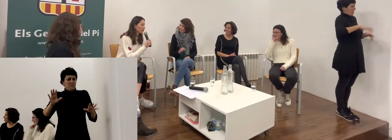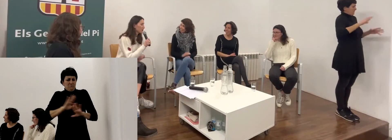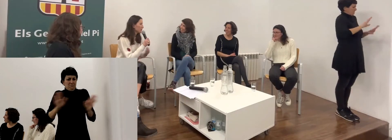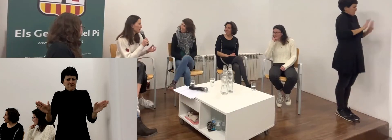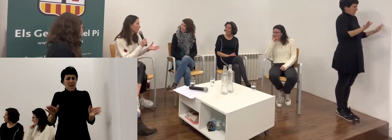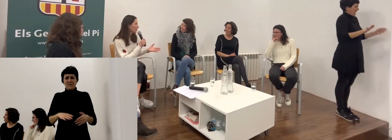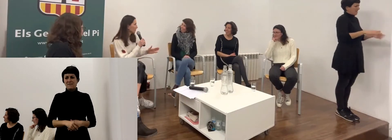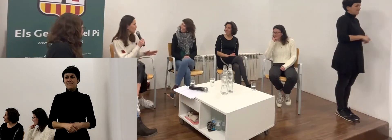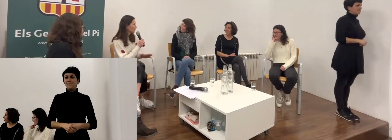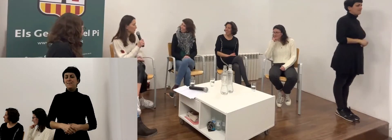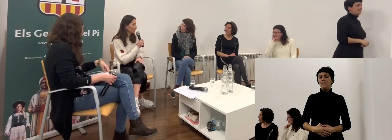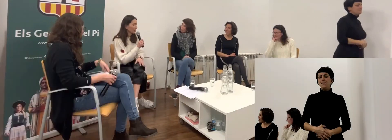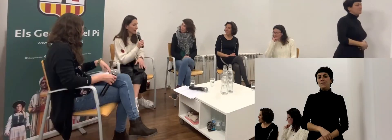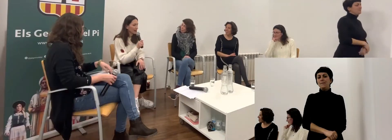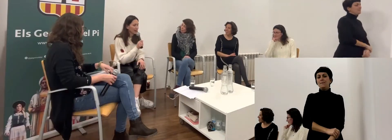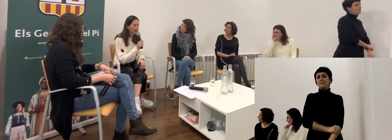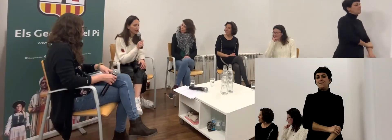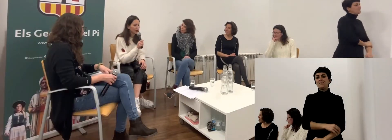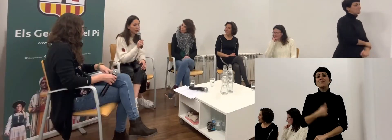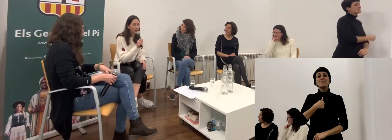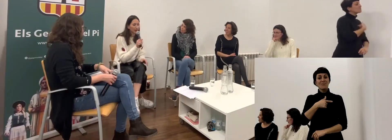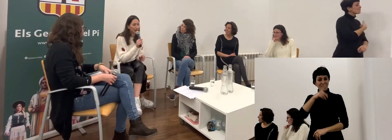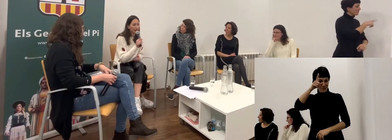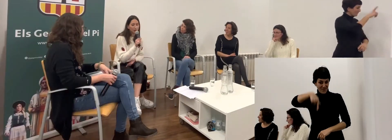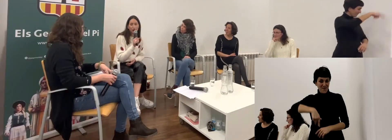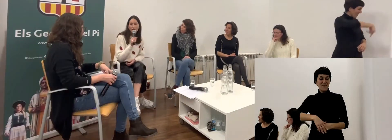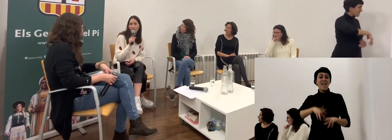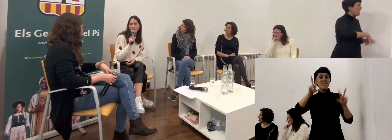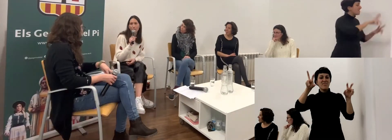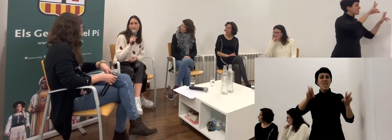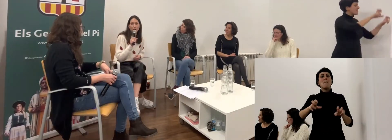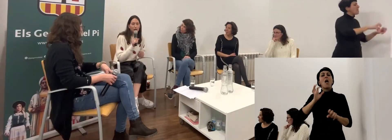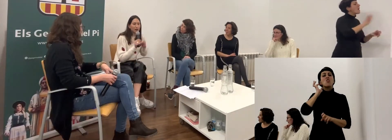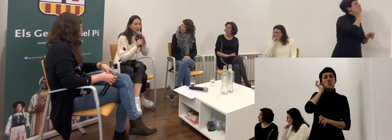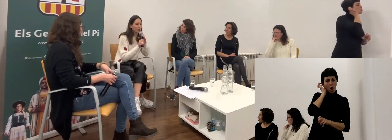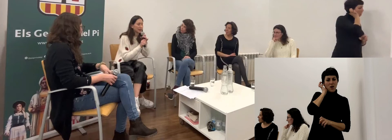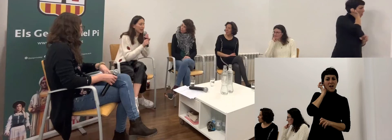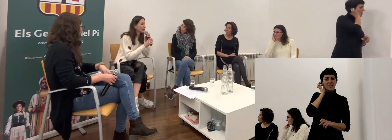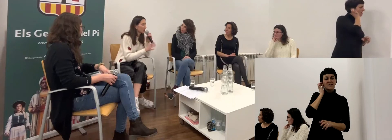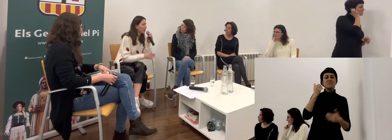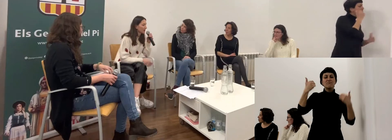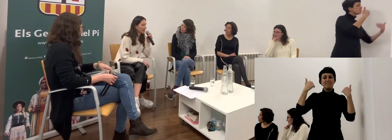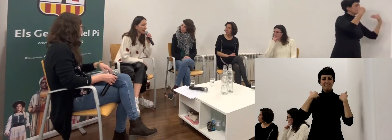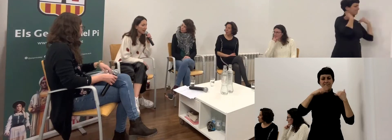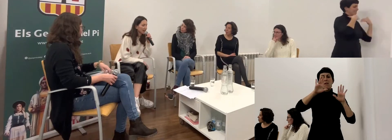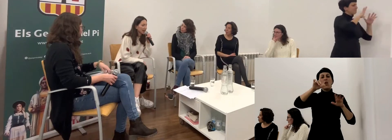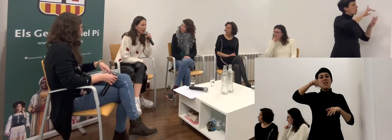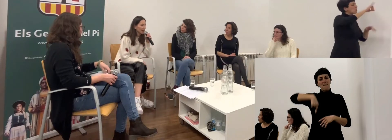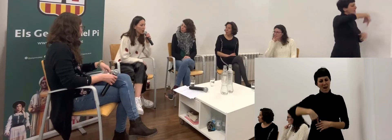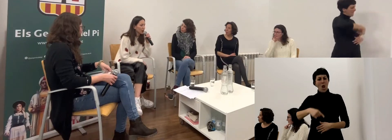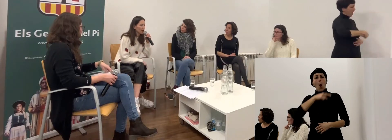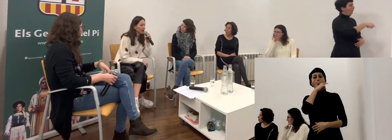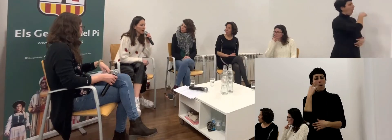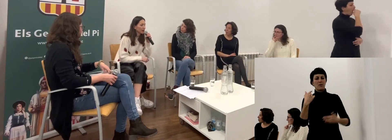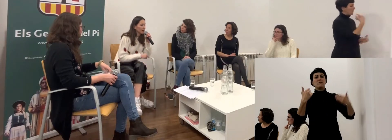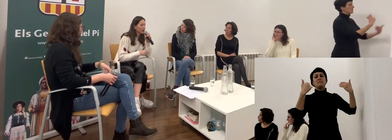I jo, com heu dit, també penso que és cosa de les dones, però també és cosa dels homes. Ara jo estava pensant